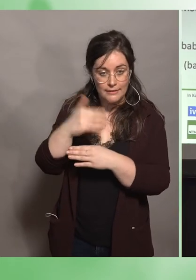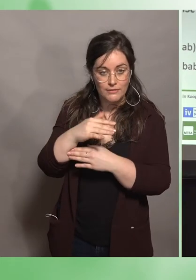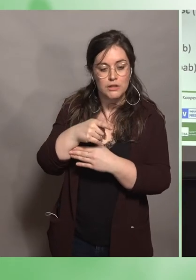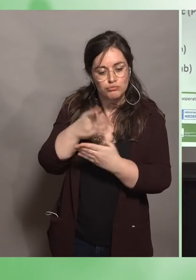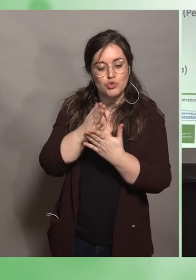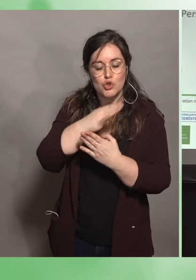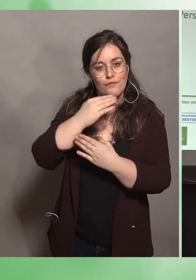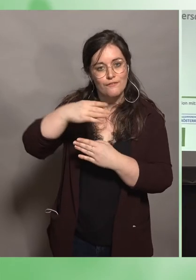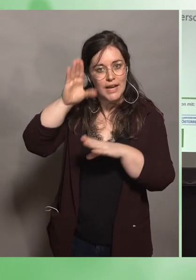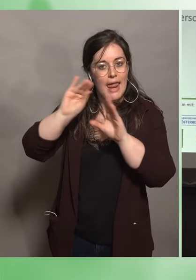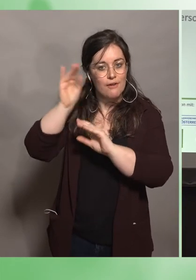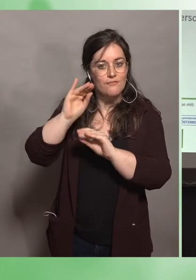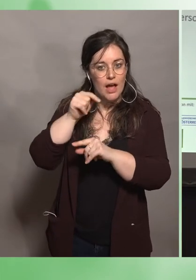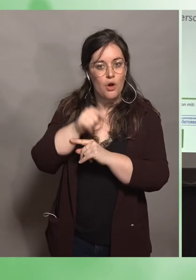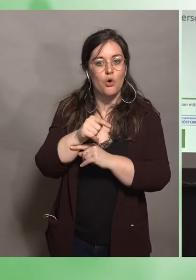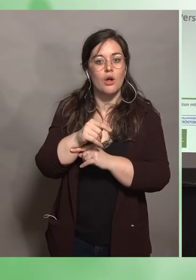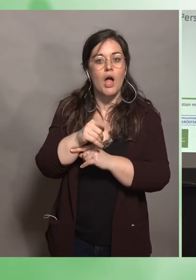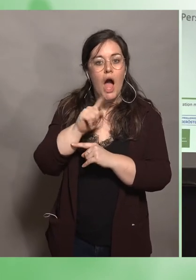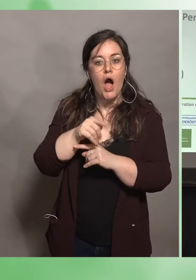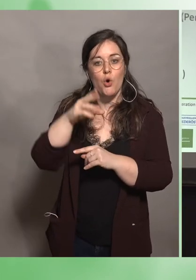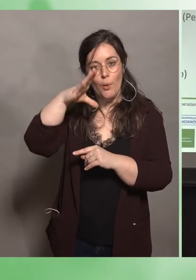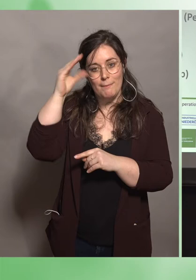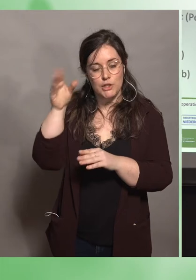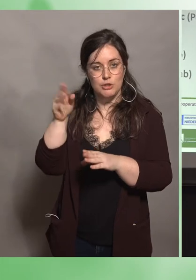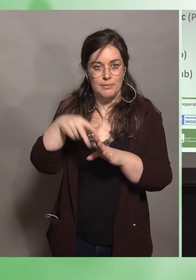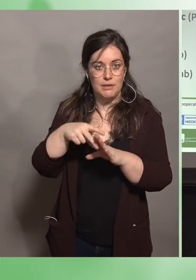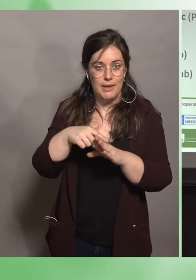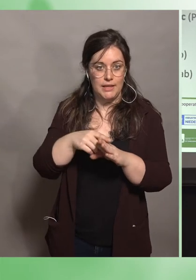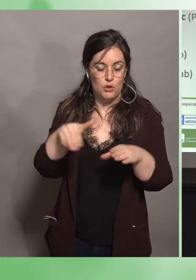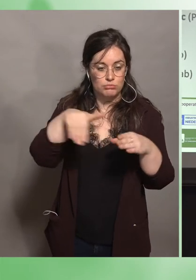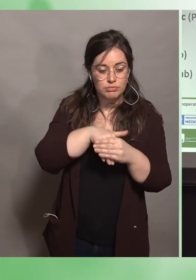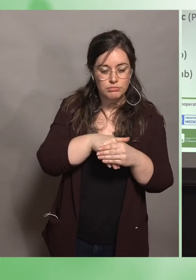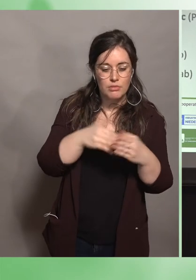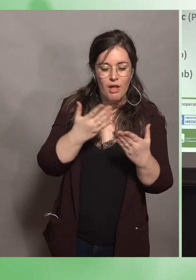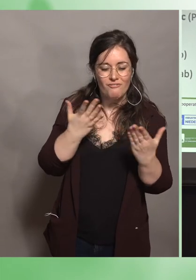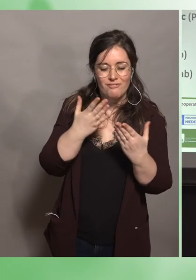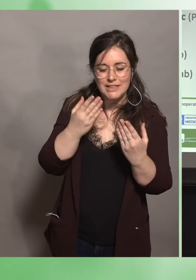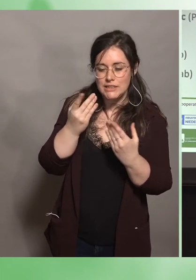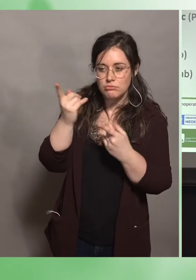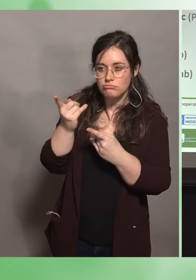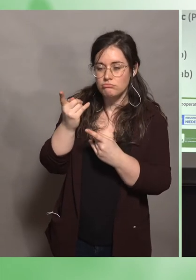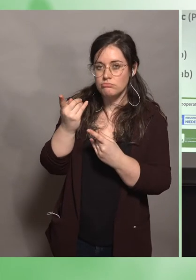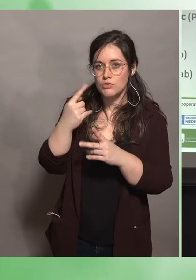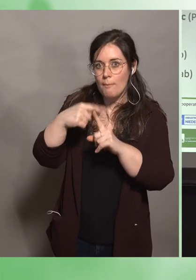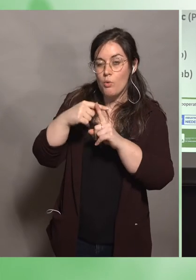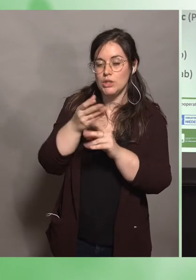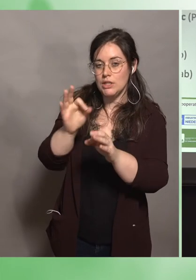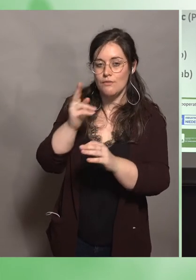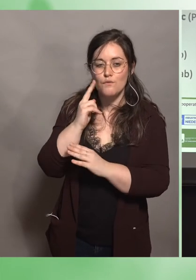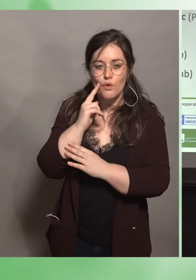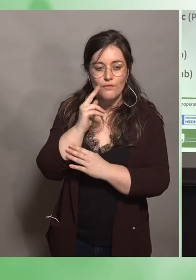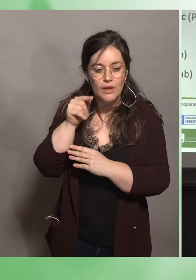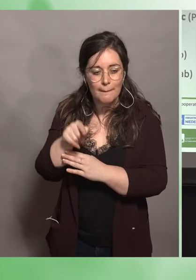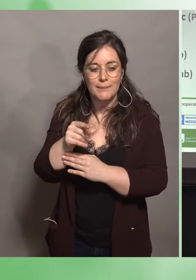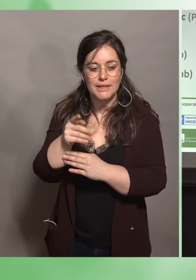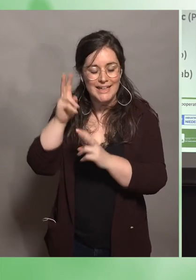sozusagen und beschäftigen Menschen mit Behinderung. Was wäre der Mehrwert von jetzt zu einem Themenverbund, einem Netzwerk von Unternehmen, die sich mit dem Thema